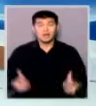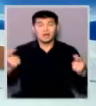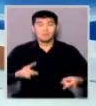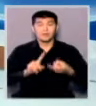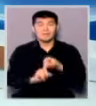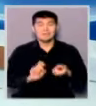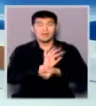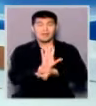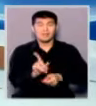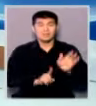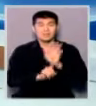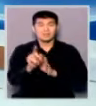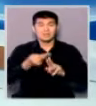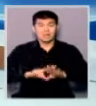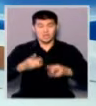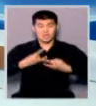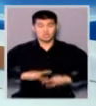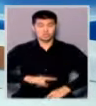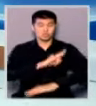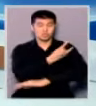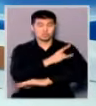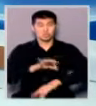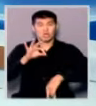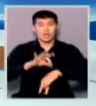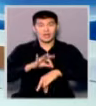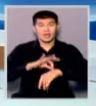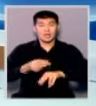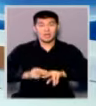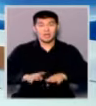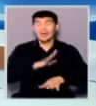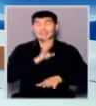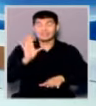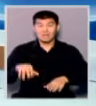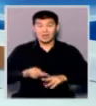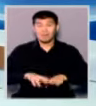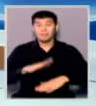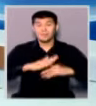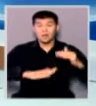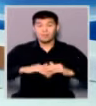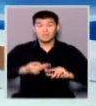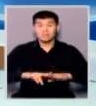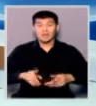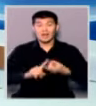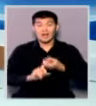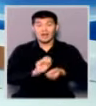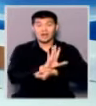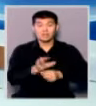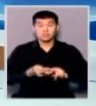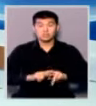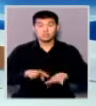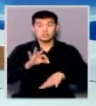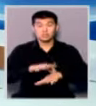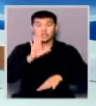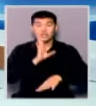Пандемия басталғалы бері босанған әйелден сәбейінің вирус жақтыру жағдайы әлі тіркелмеді, дейді мамандар. Ал коронавирус инфекциясын